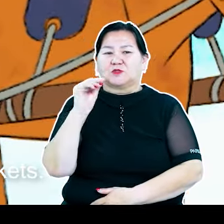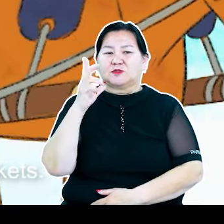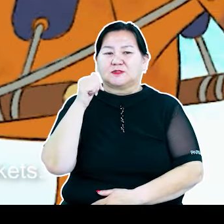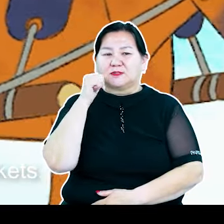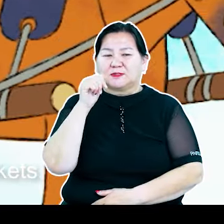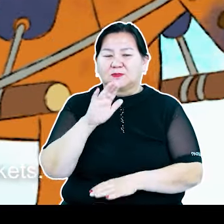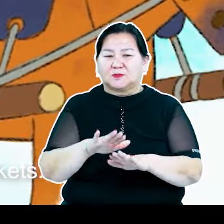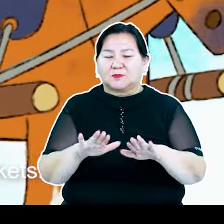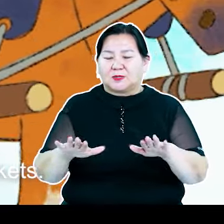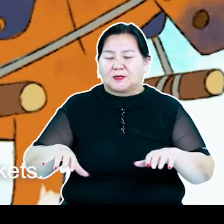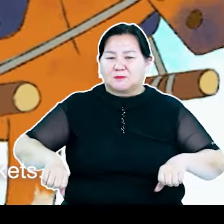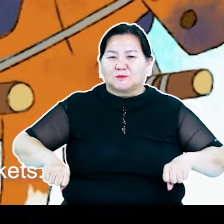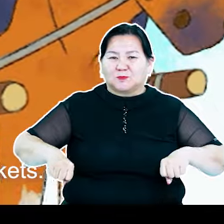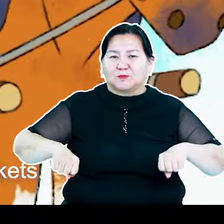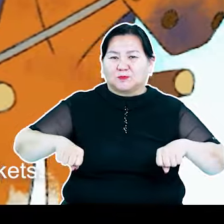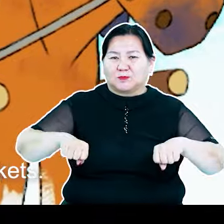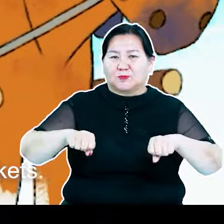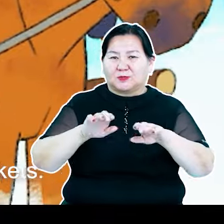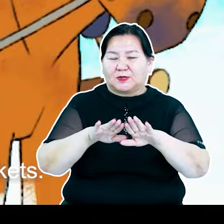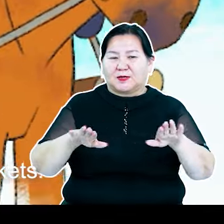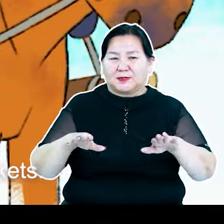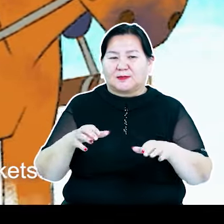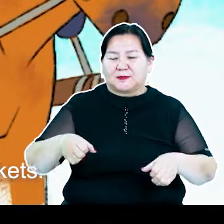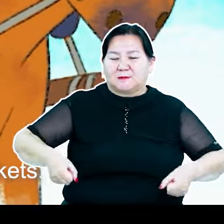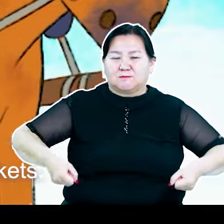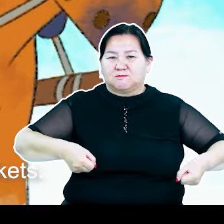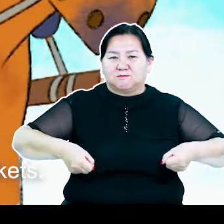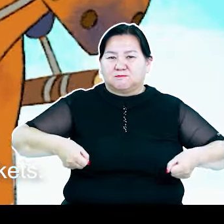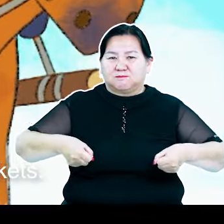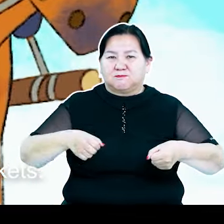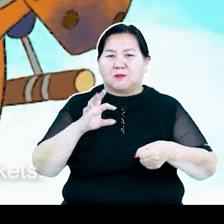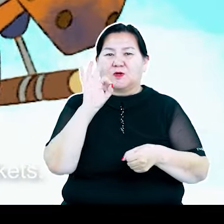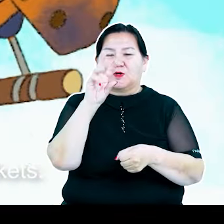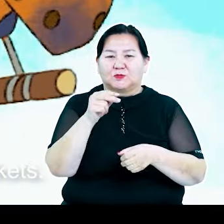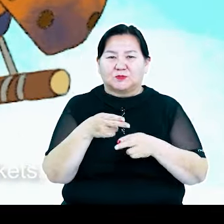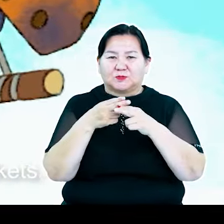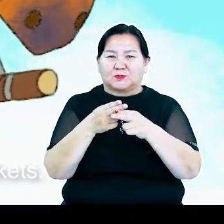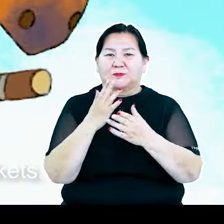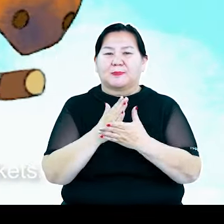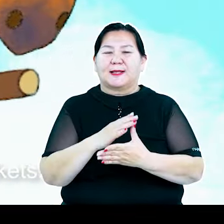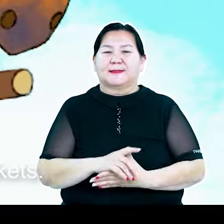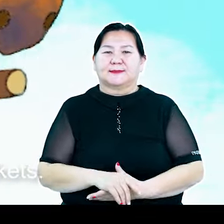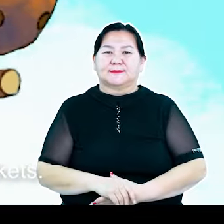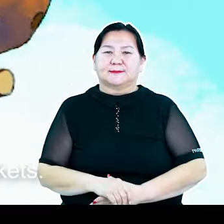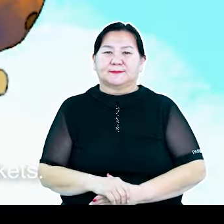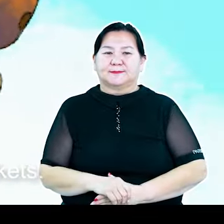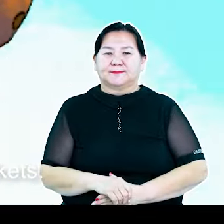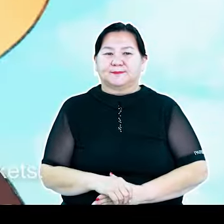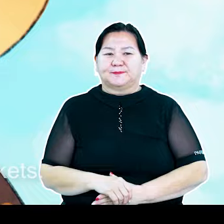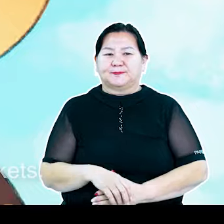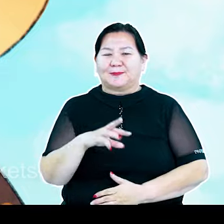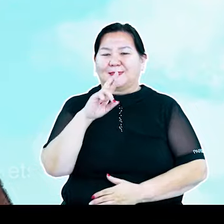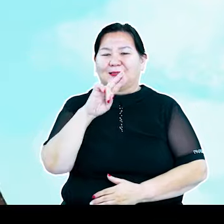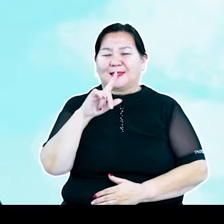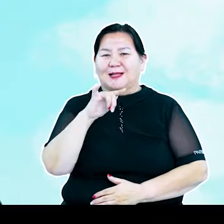харин дольжин эгч хідэн хүүхдээ дагуулсаар ховин сав барьсаар хурч